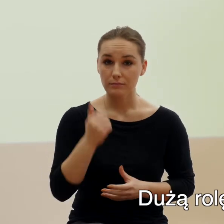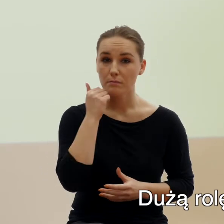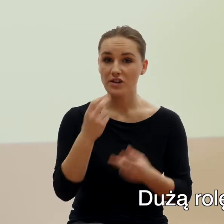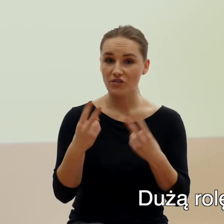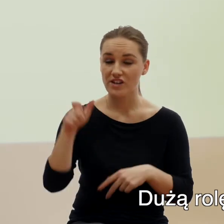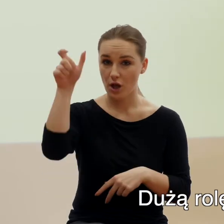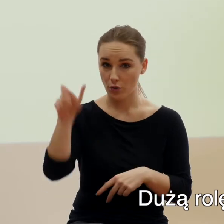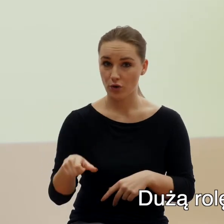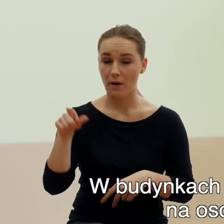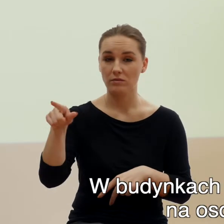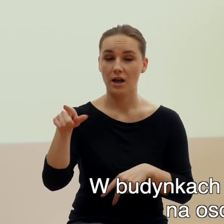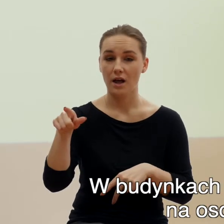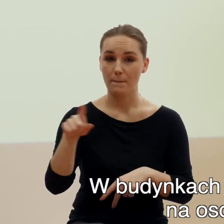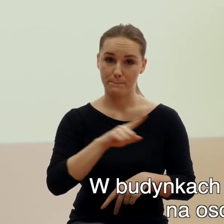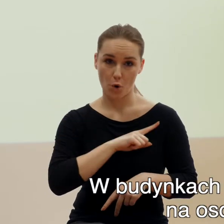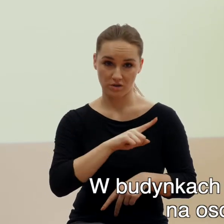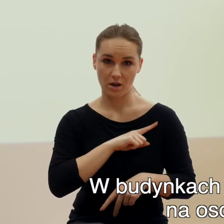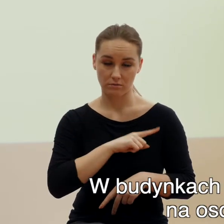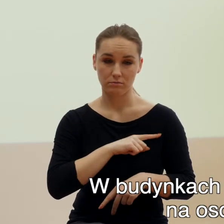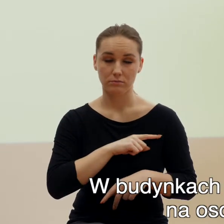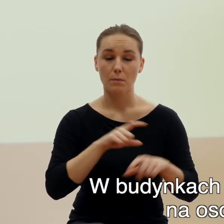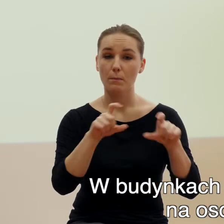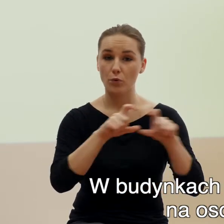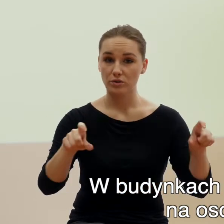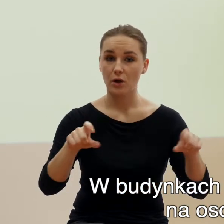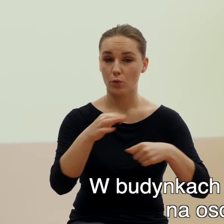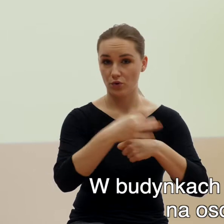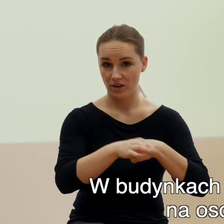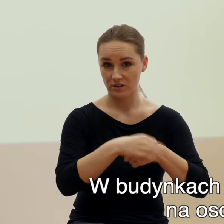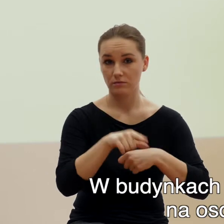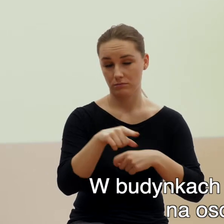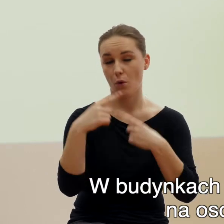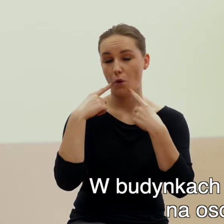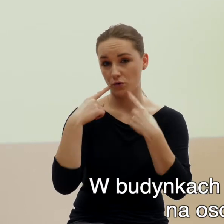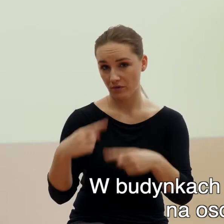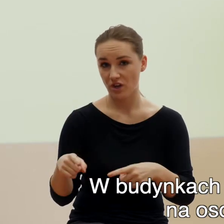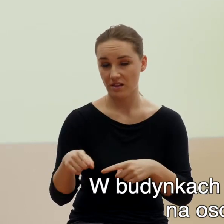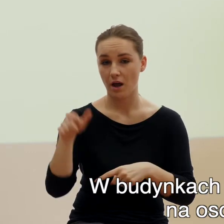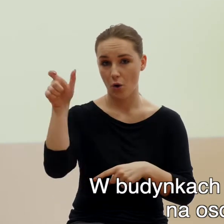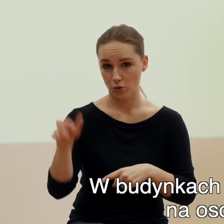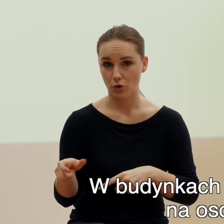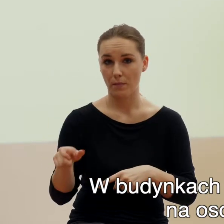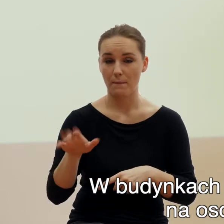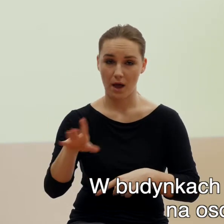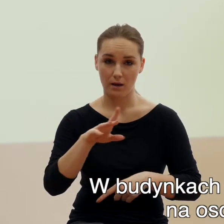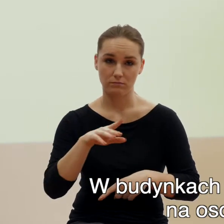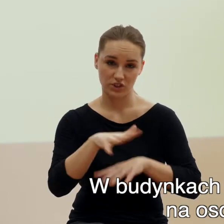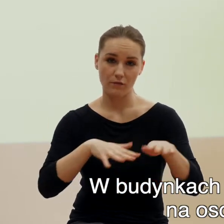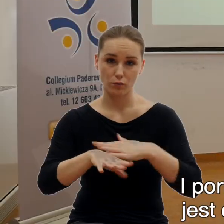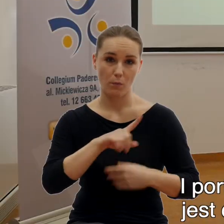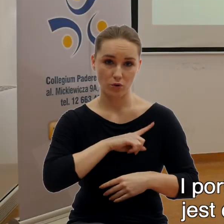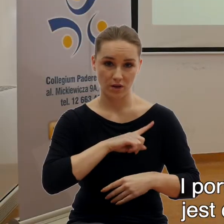która jest portierem. W budynkach uniwersytetu to zadanie właśnie spoczywa na osobach wypełniających rolę portiera.